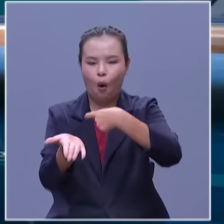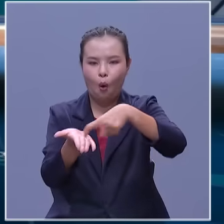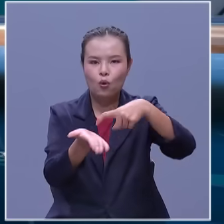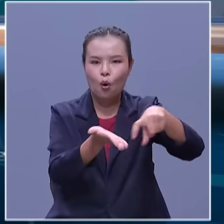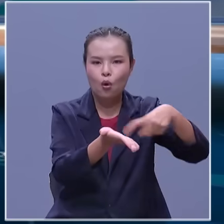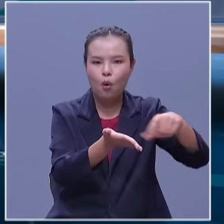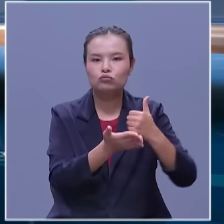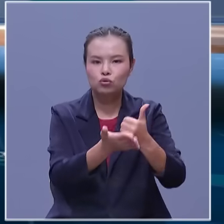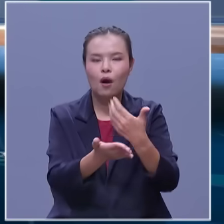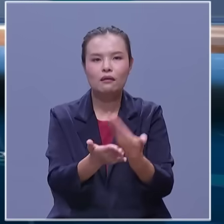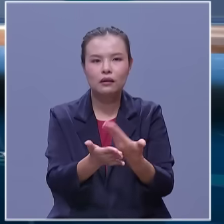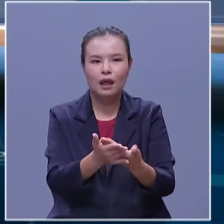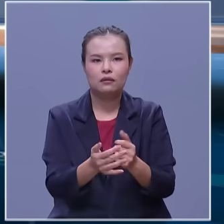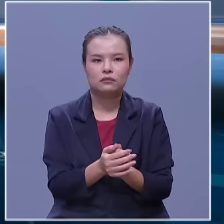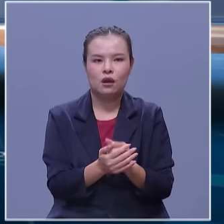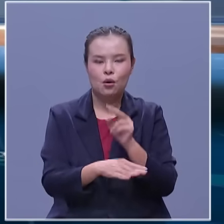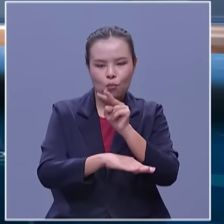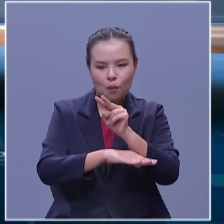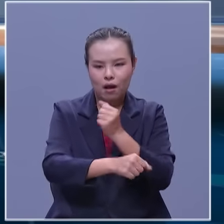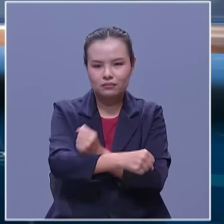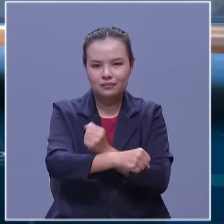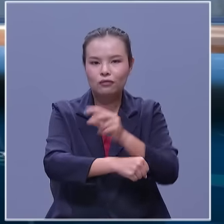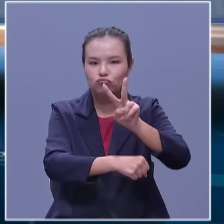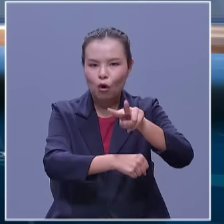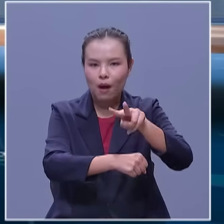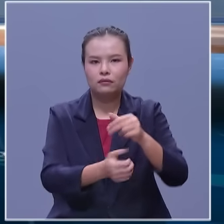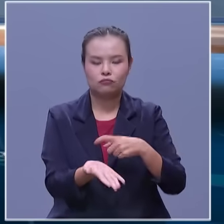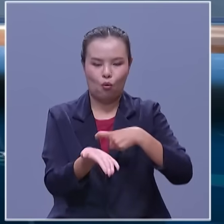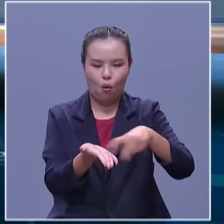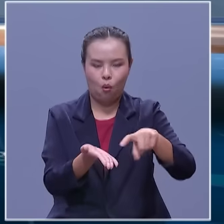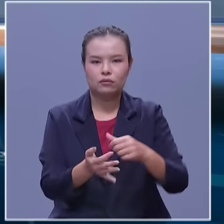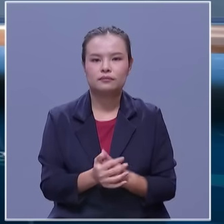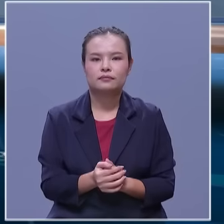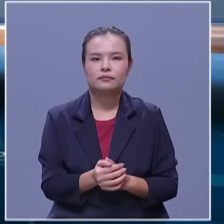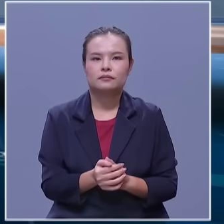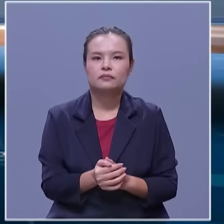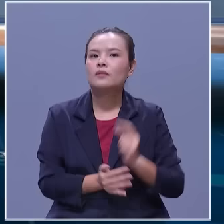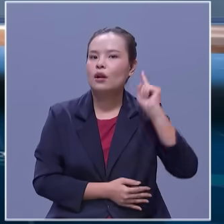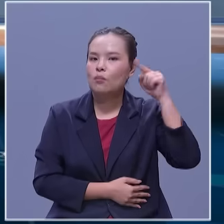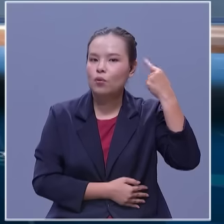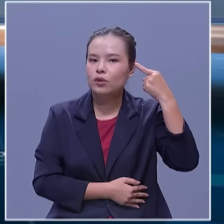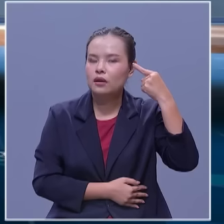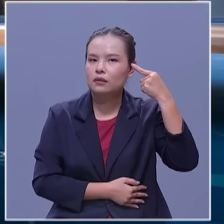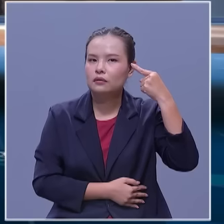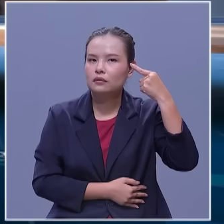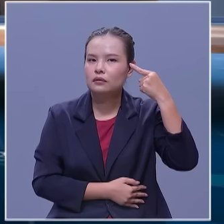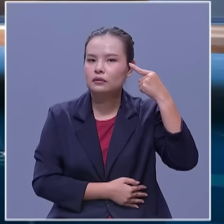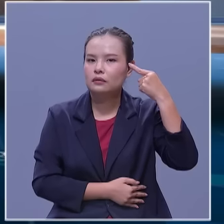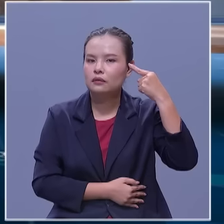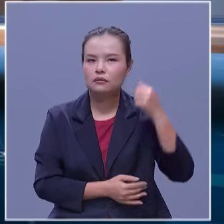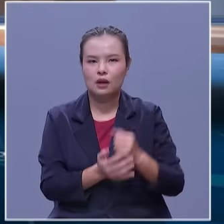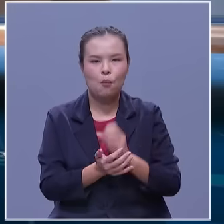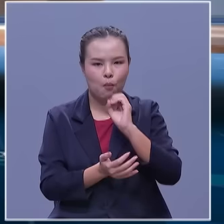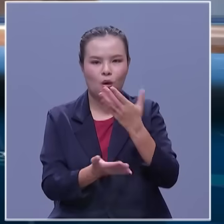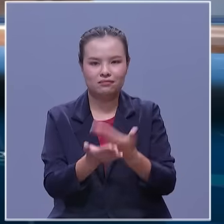หลบหนีแล้วก็โอนเงินค่าเฝ้าไข้กับไหม 2,000บาทนั่นหมายความว่าสิ่งที่ไหมได้รับการให้สัญญาจากเสี่ยแป้งบอก